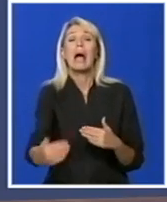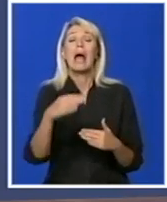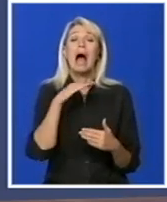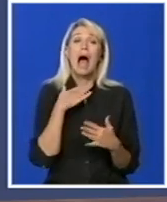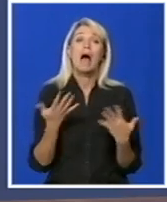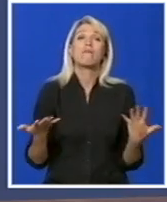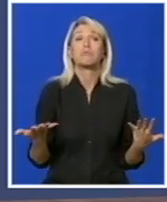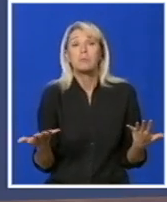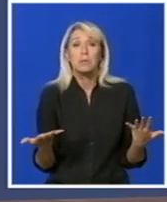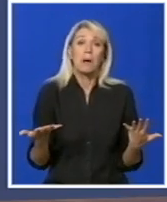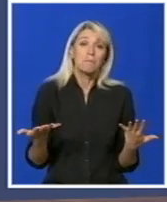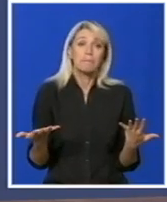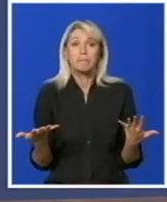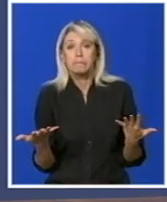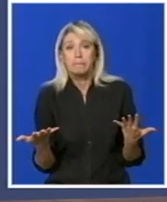bi mogla biti,